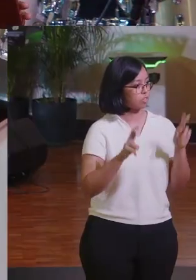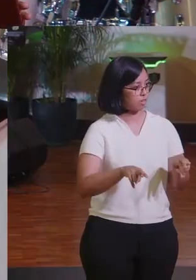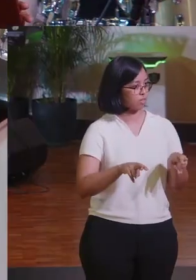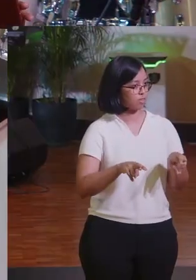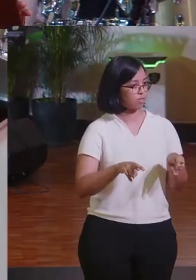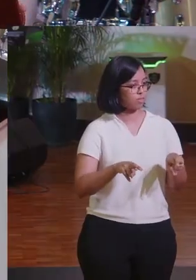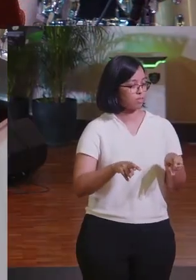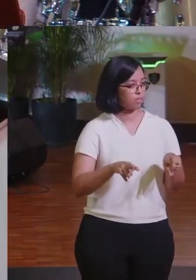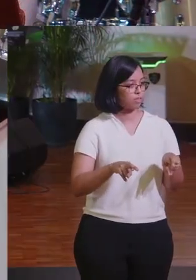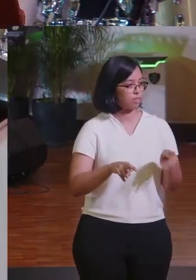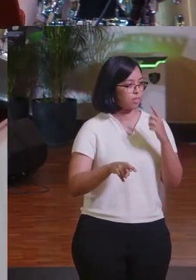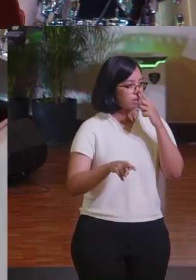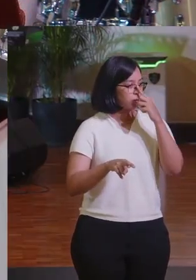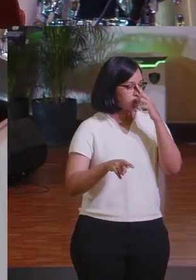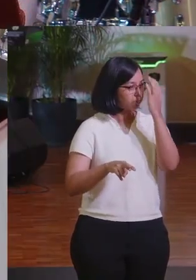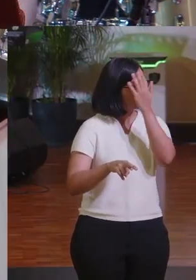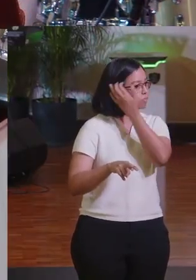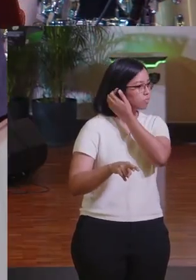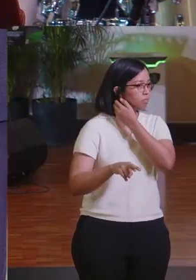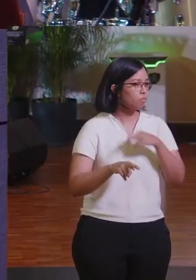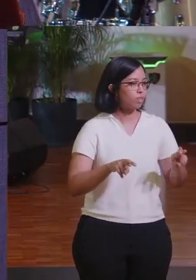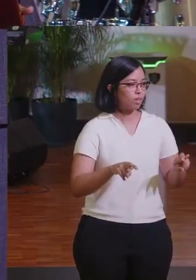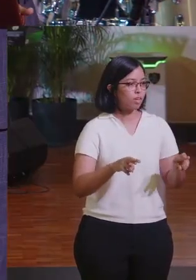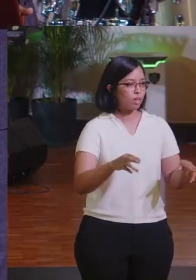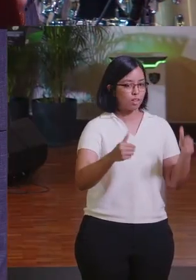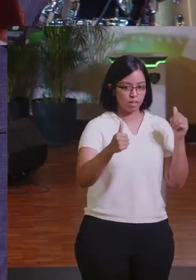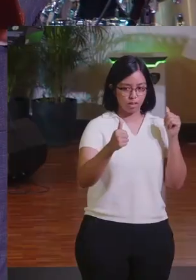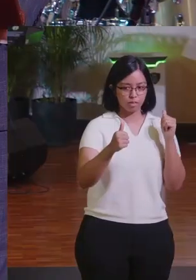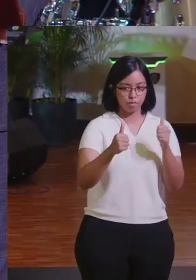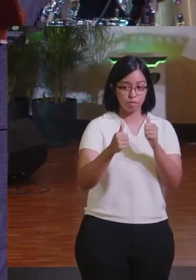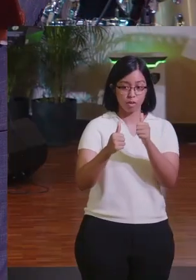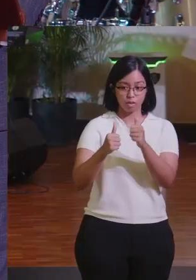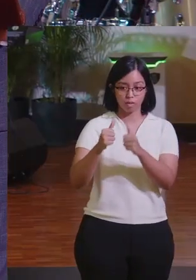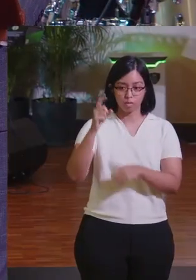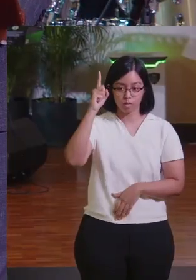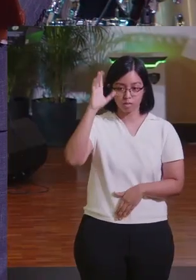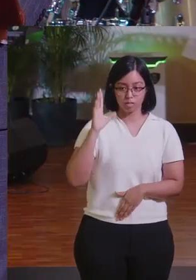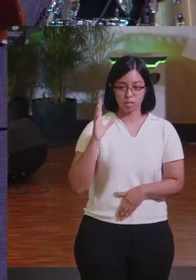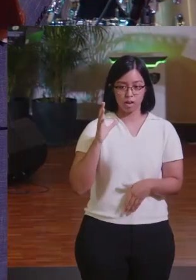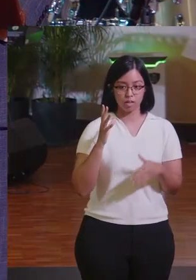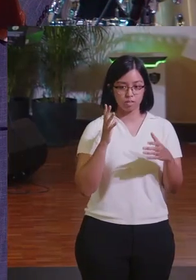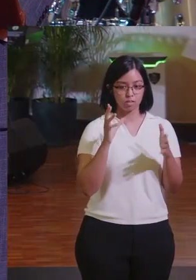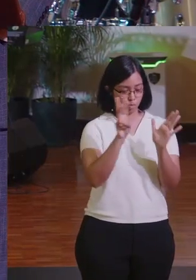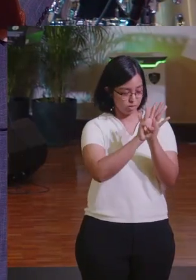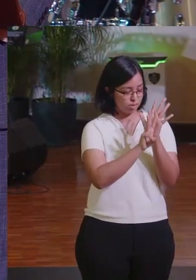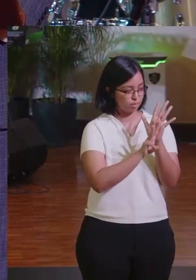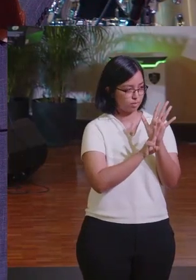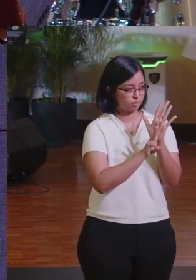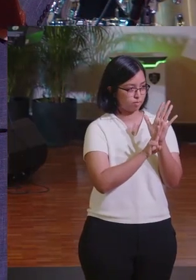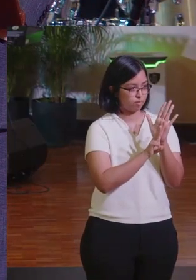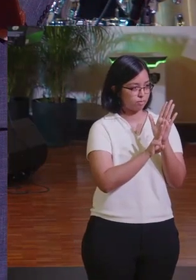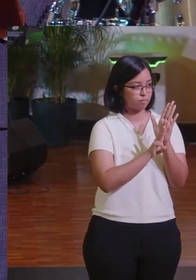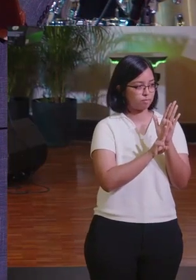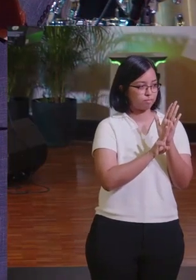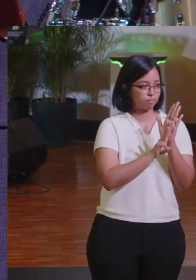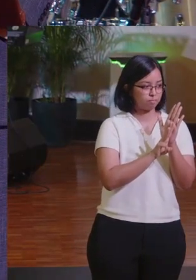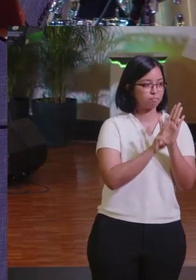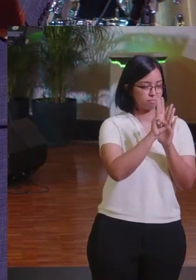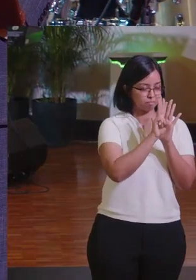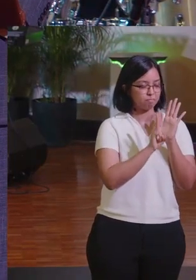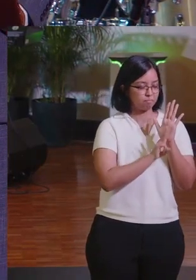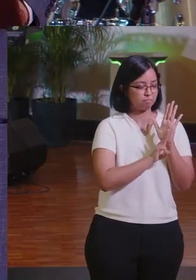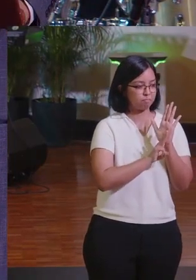siyang naayon sa kanyang kagustuhan. Kaya nga po, ang lumabas doon ay pangalan ni